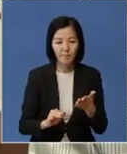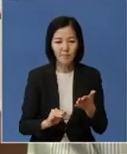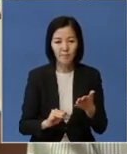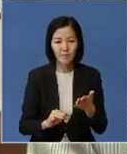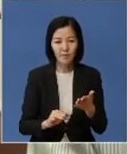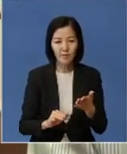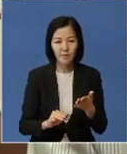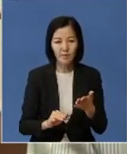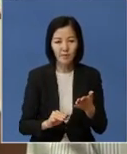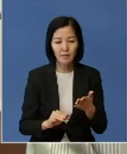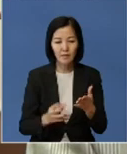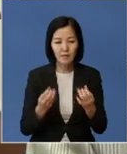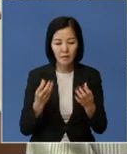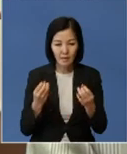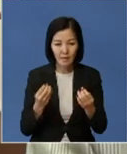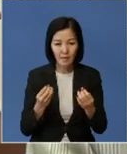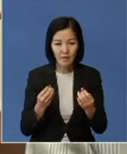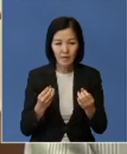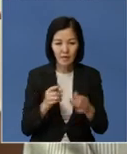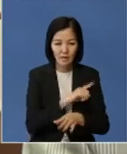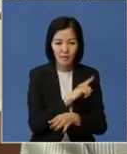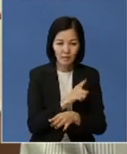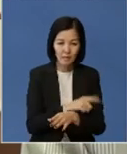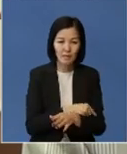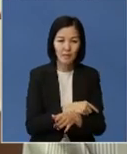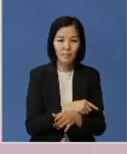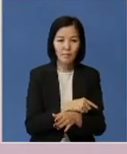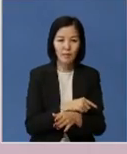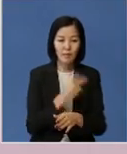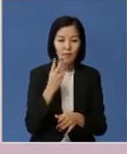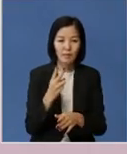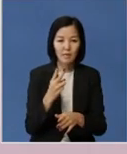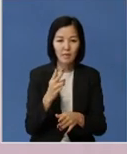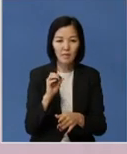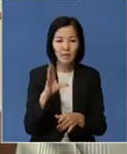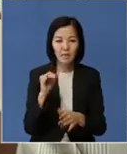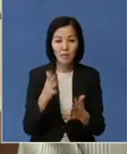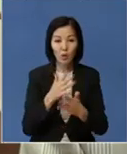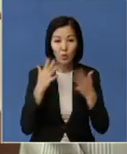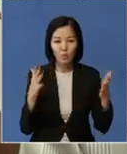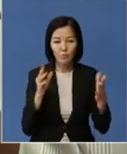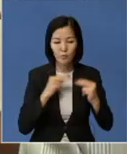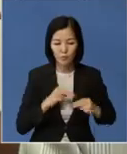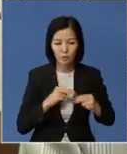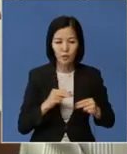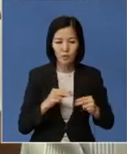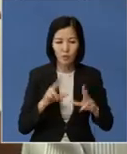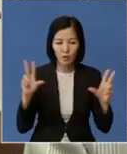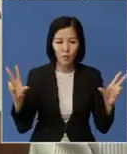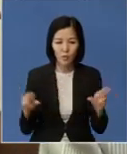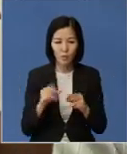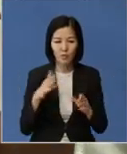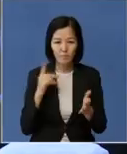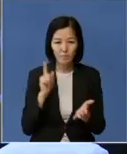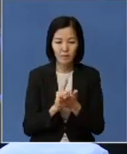бұның бодауын қайтару үшін мен тағы да өзімді тыңайтып, екеселеп жұмыс жасауға халқымның алдында, отанымның алдында